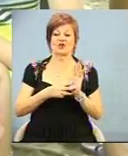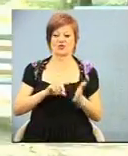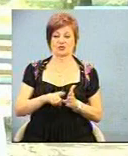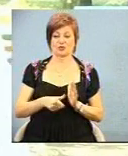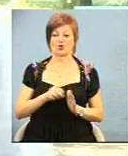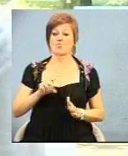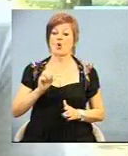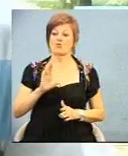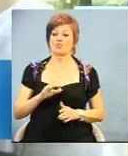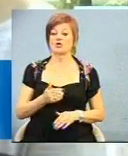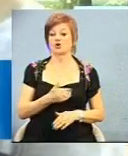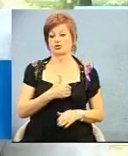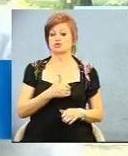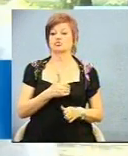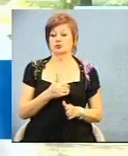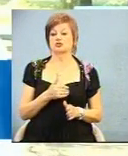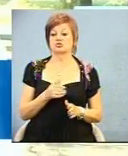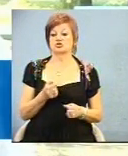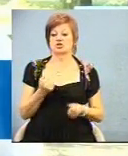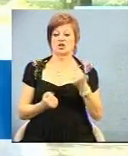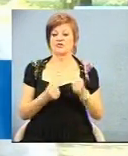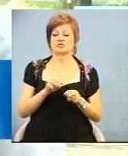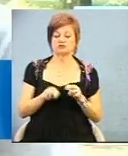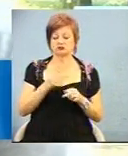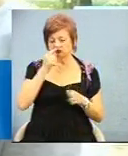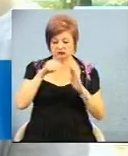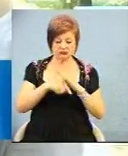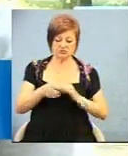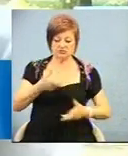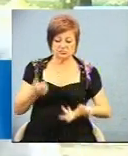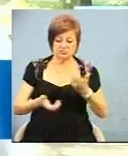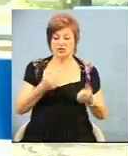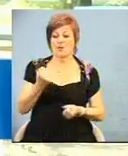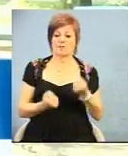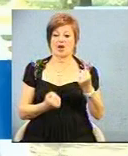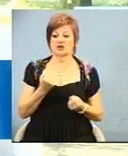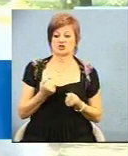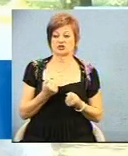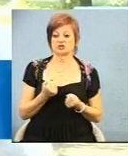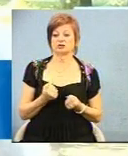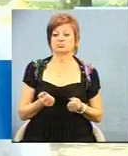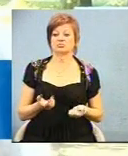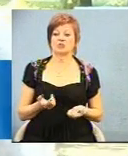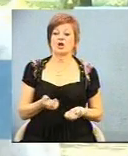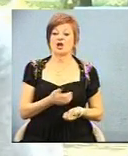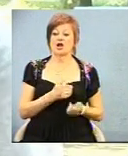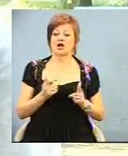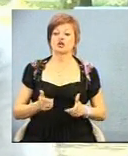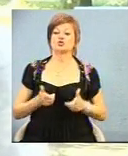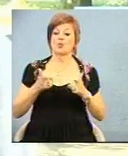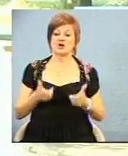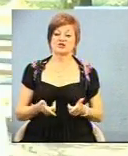Попов. Автоелектрика. Мені подобається ковырятися в машинах, такое вот. А так хочу поступити